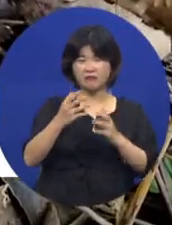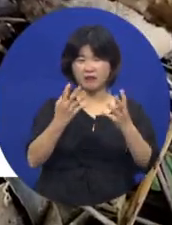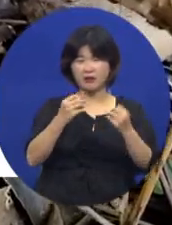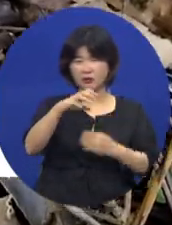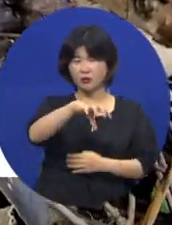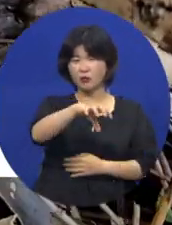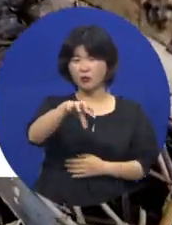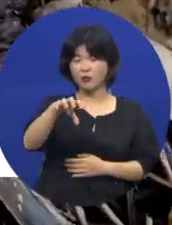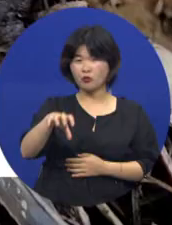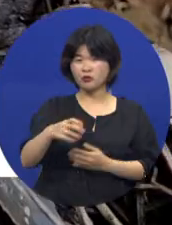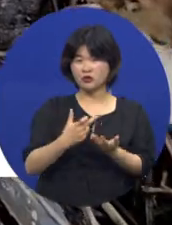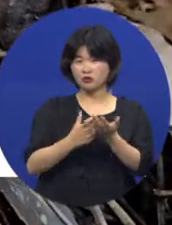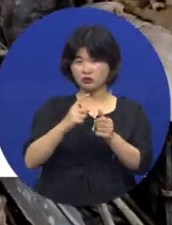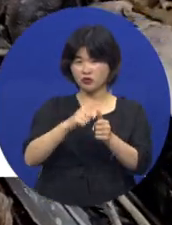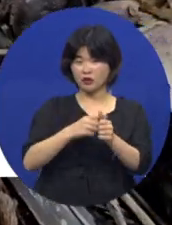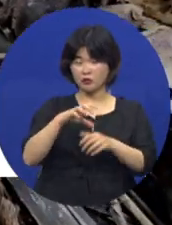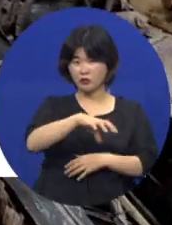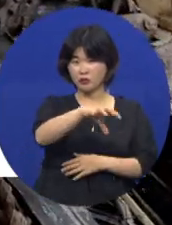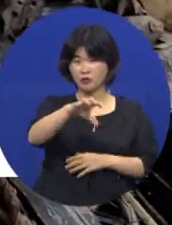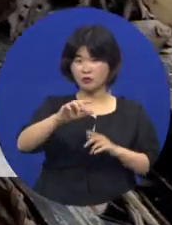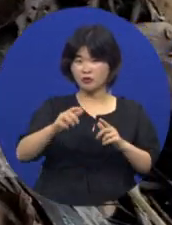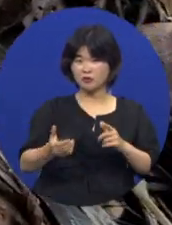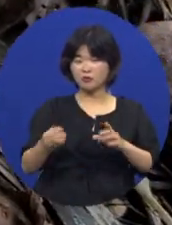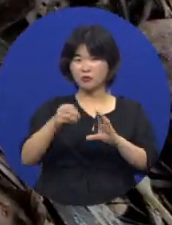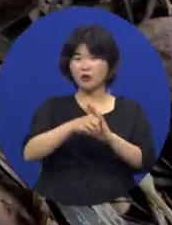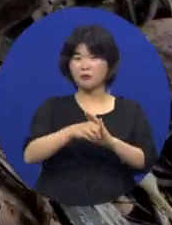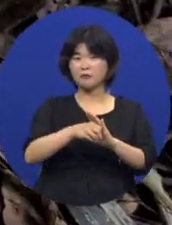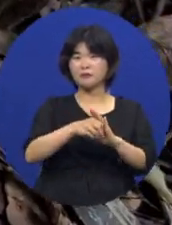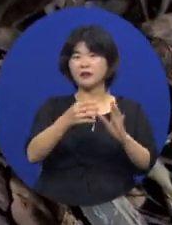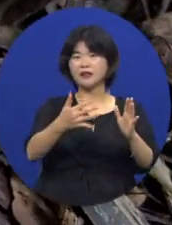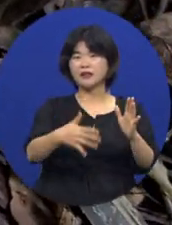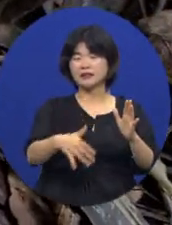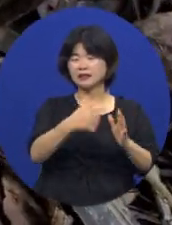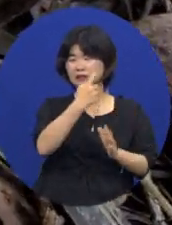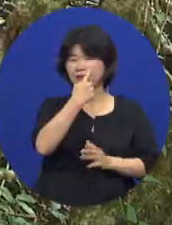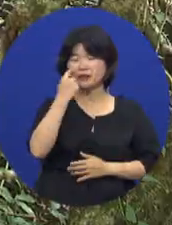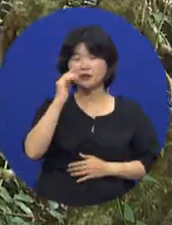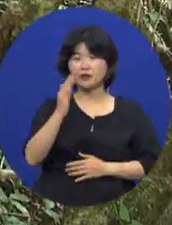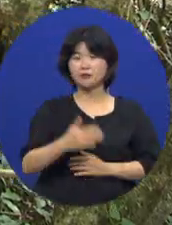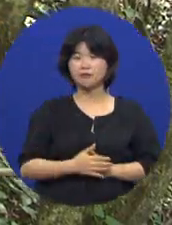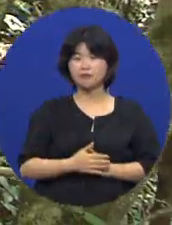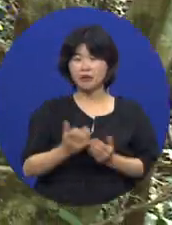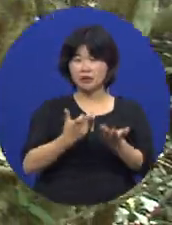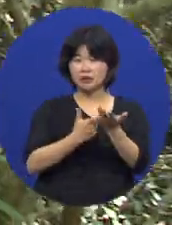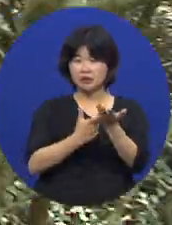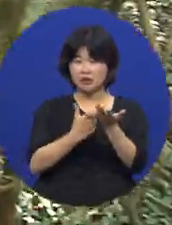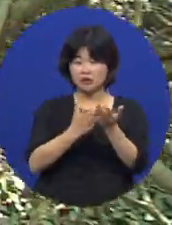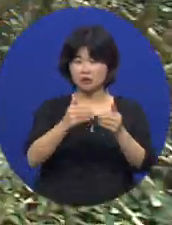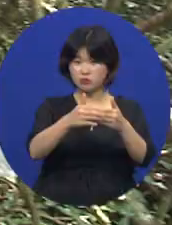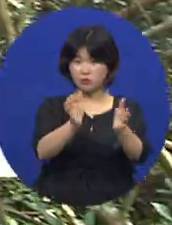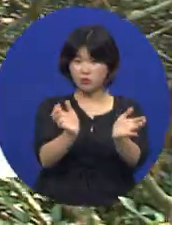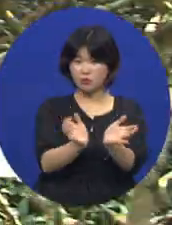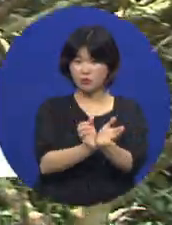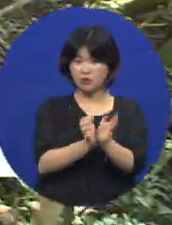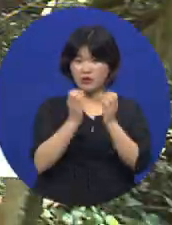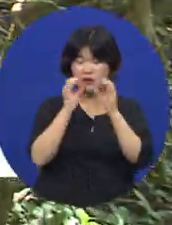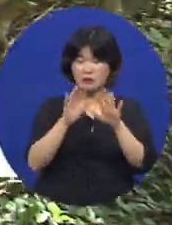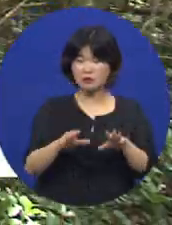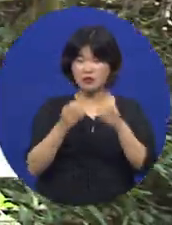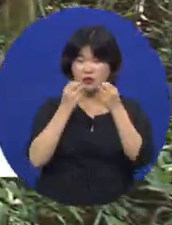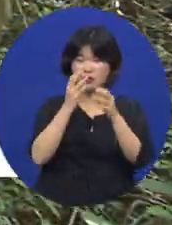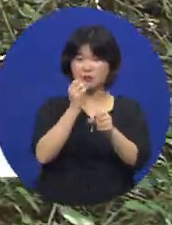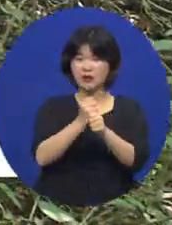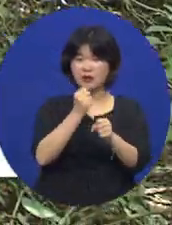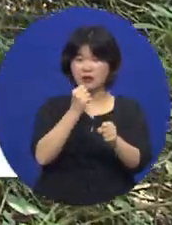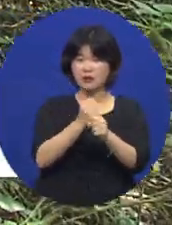곶자왈 보호 지역이 아닌 관리적 에 포함된 것으로 확인됐습니다 곶자왈 포럼은 제주도가 이번에 새로 제시한